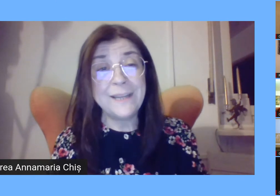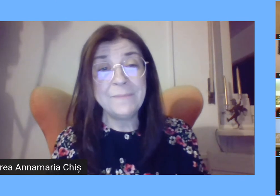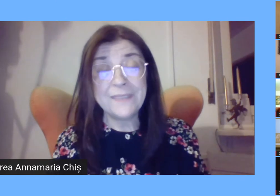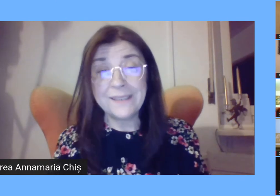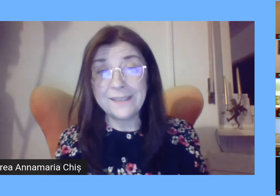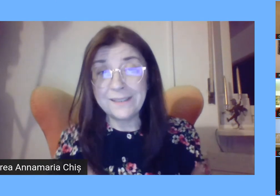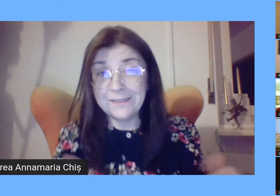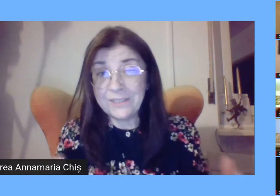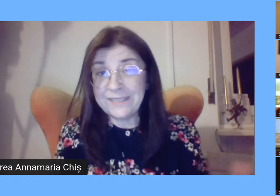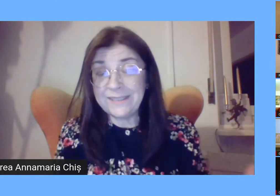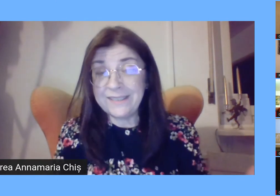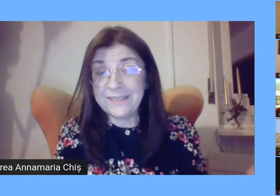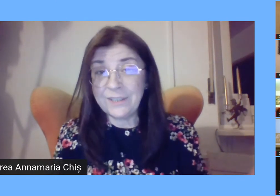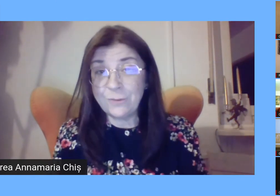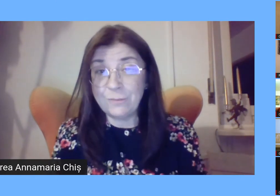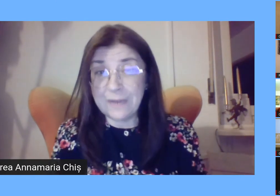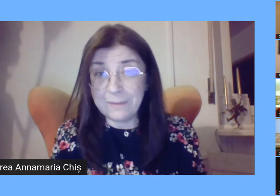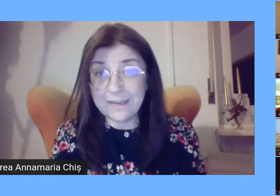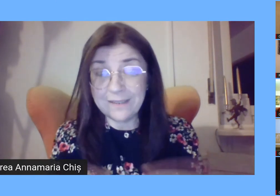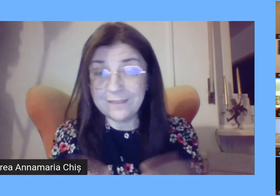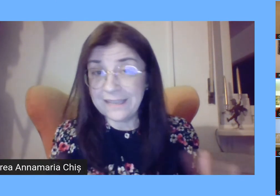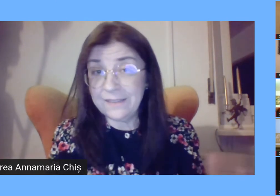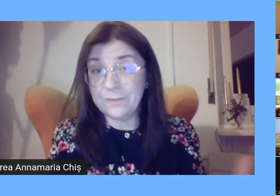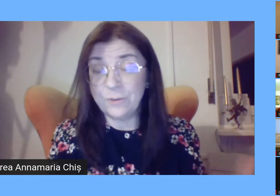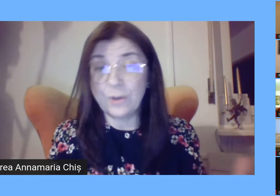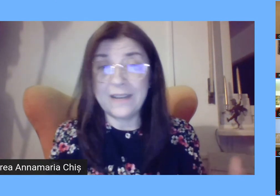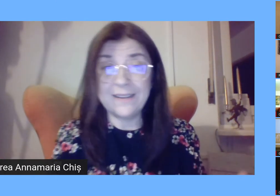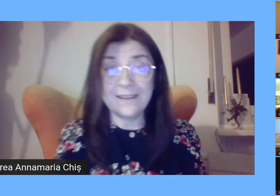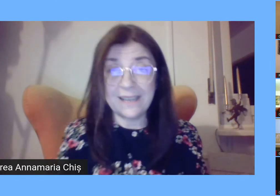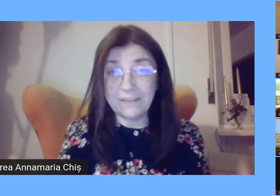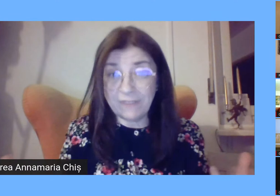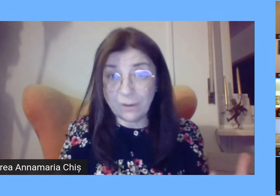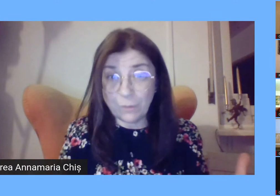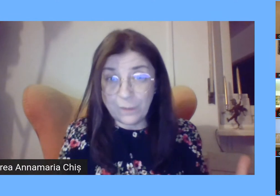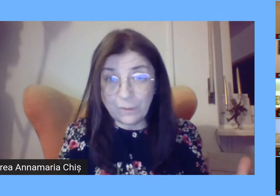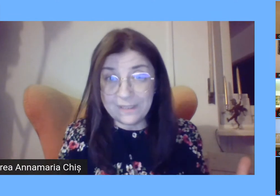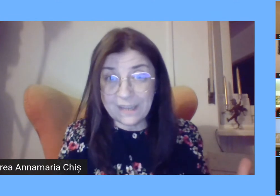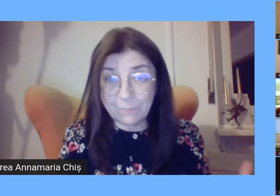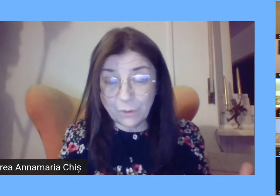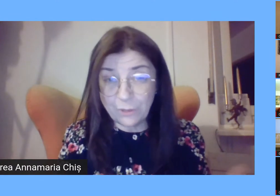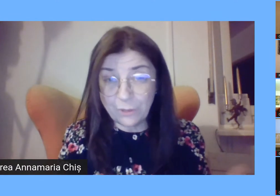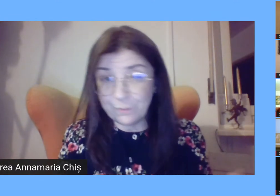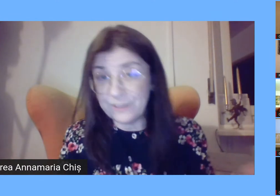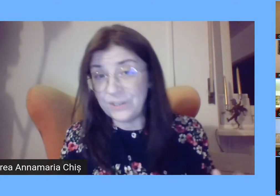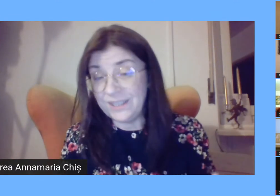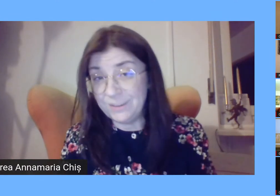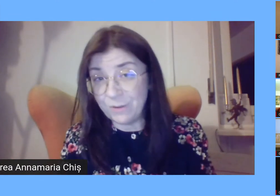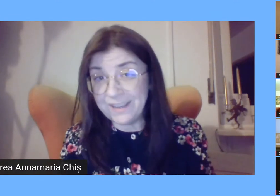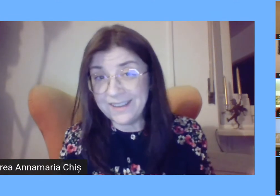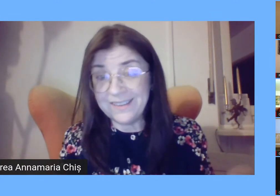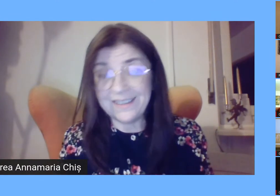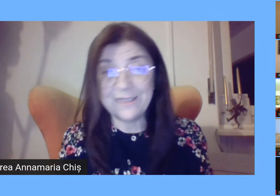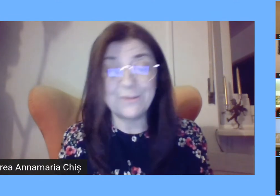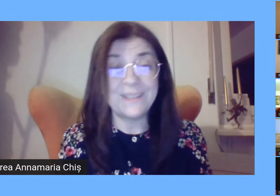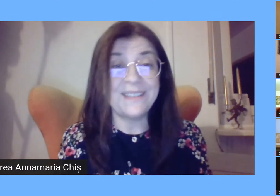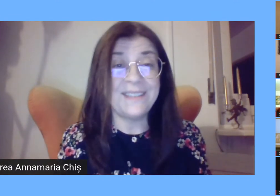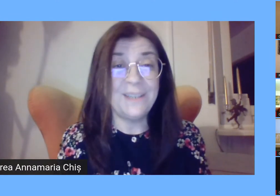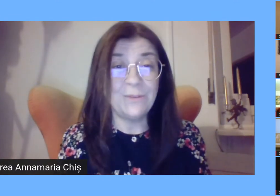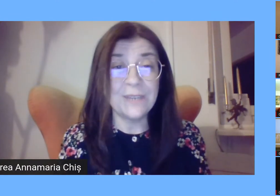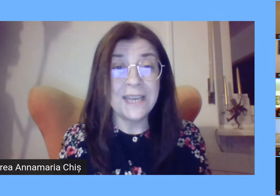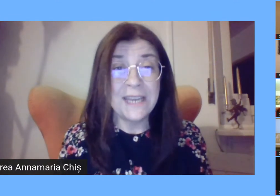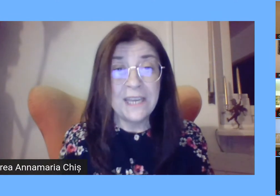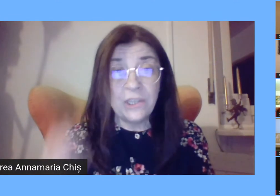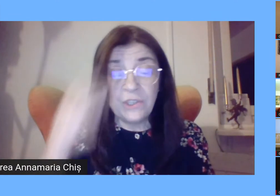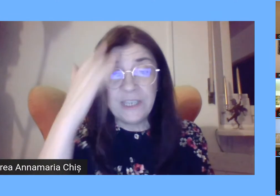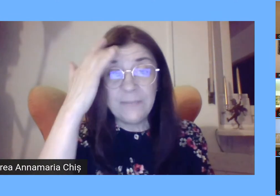magistral și se trezește cu mama, Ted, cu Joanna, care vrea copilul înapoi după ce 2 ani îl crescuse